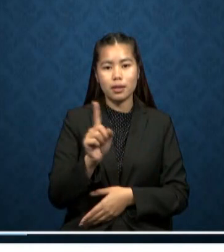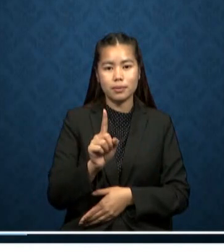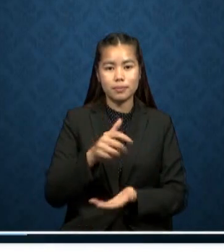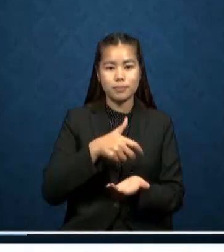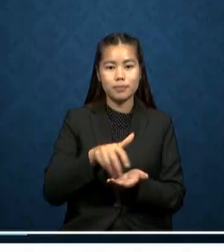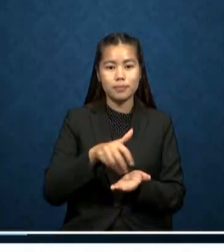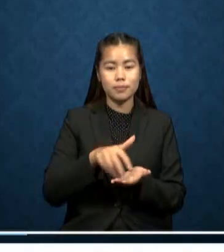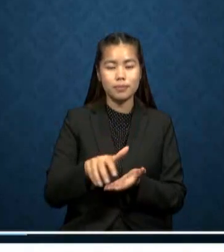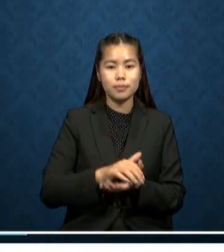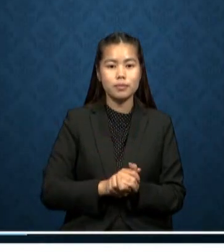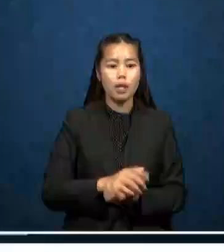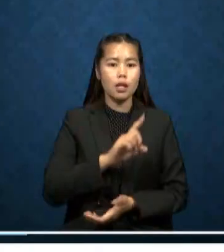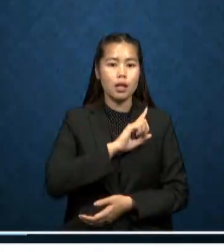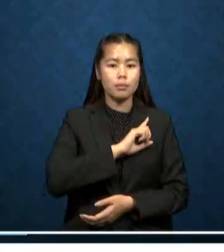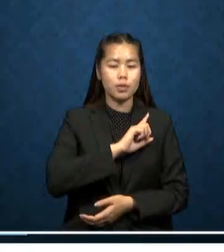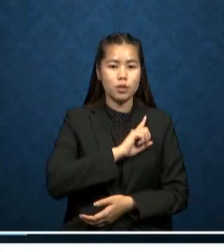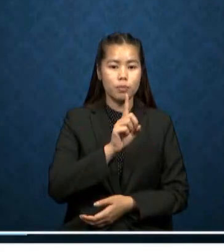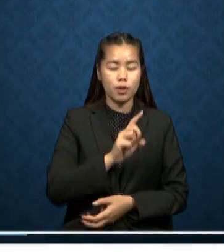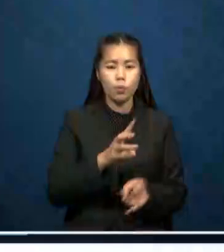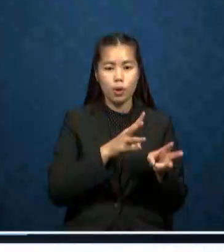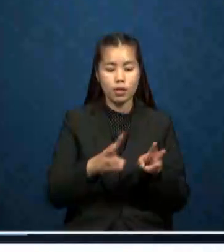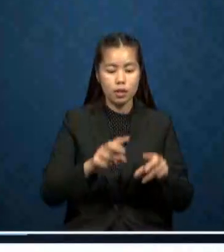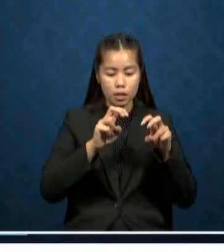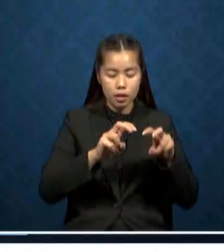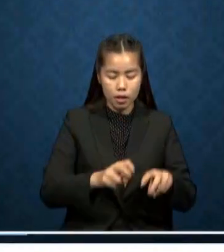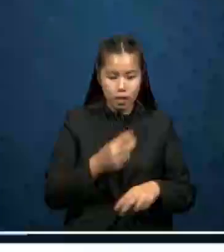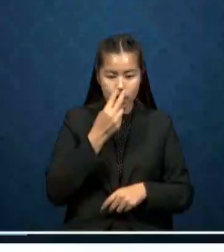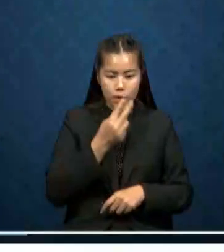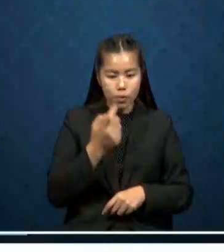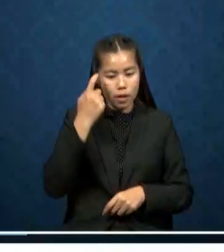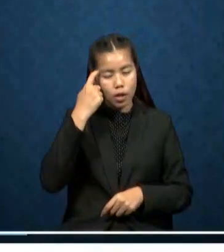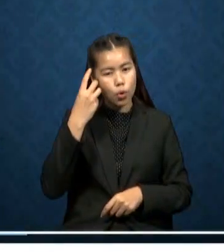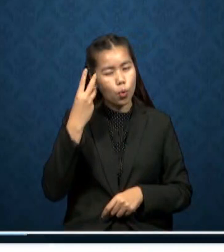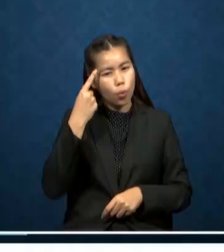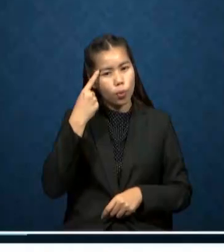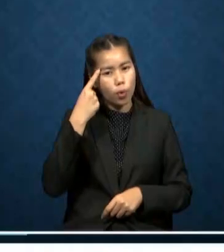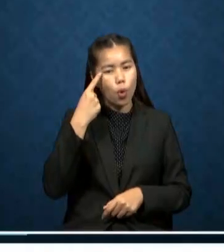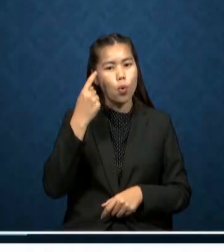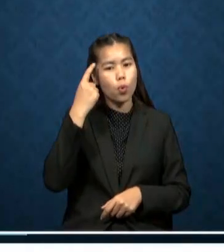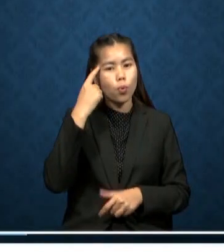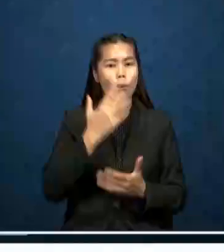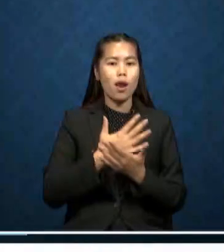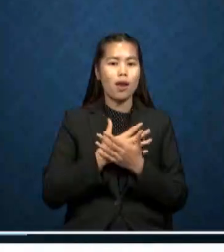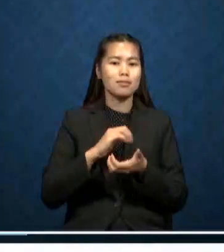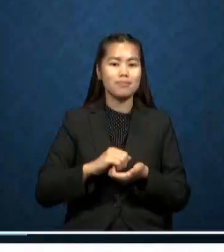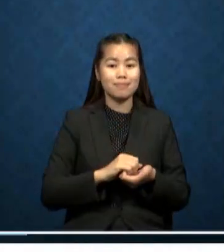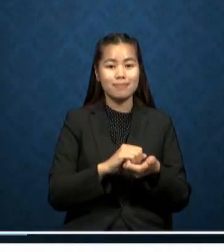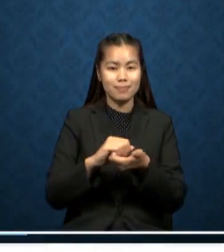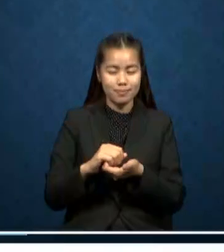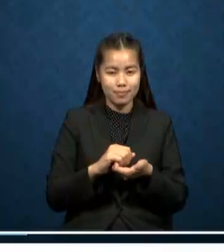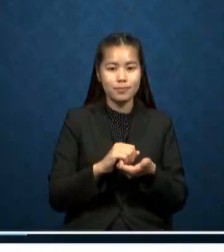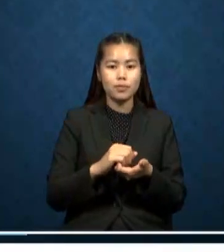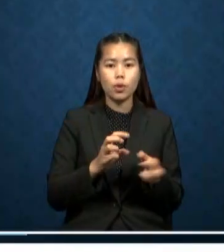ภารกิจคือการหาแนวทางสร้างการคิดรอบคิดร่วมสร้างความรู้รักสามัคคคีแนวความคิดในการ